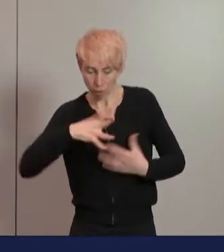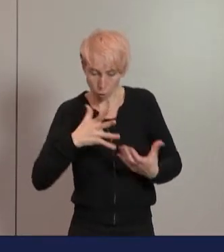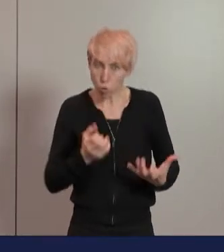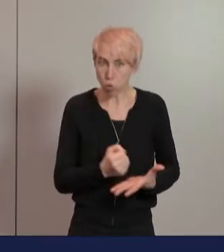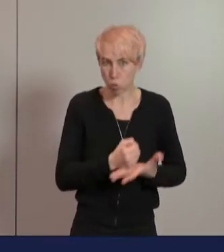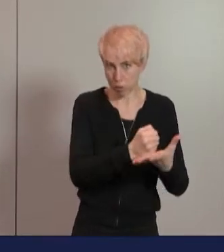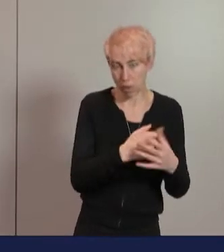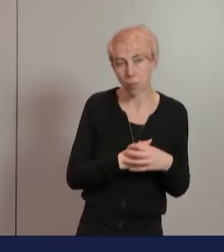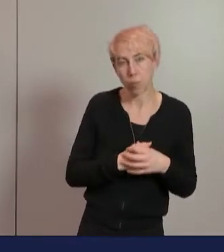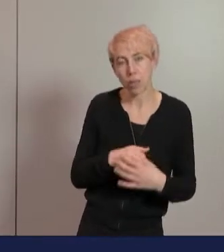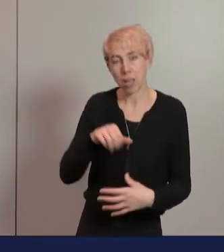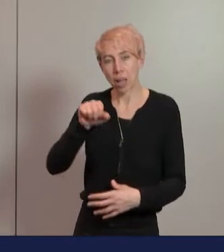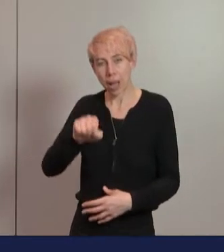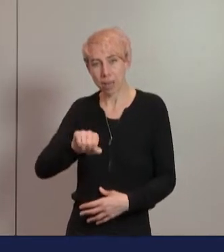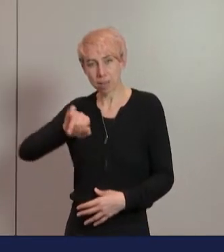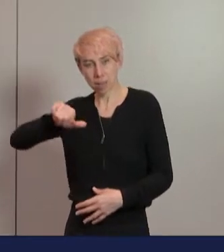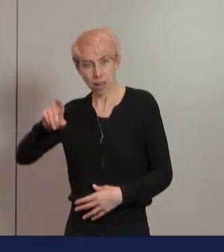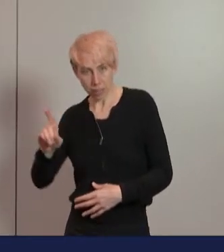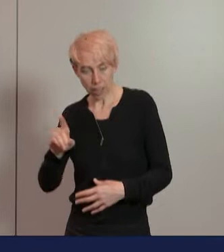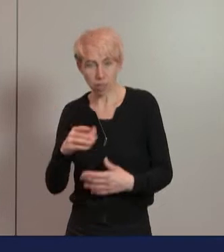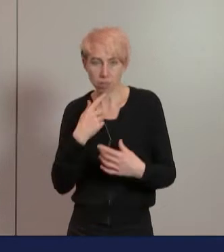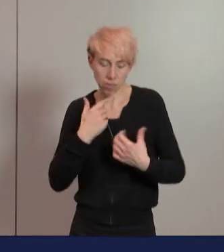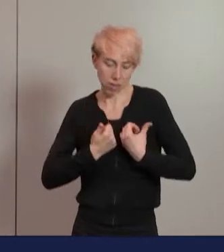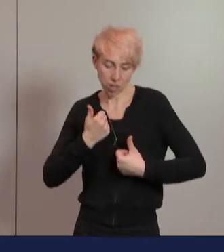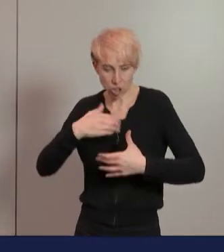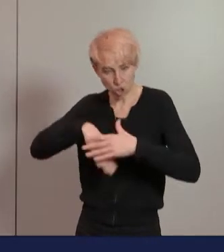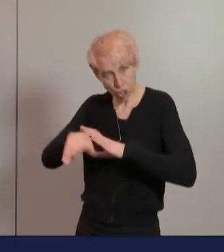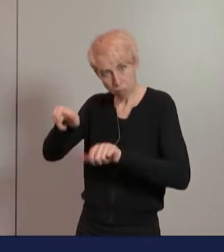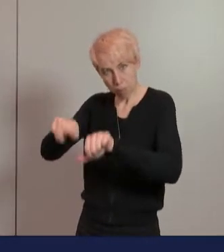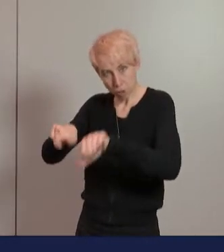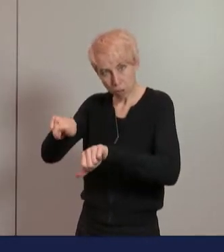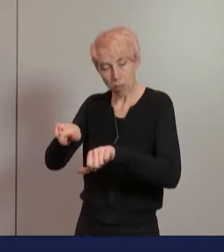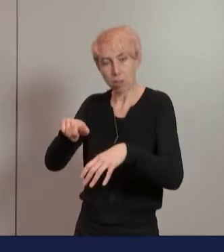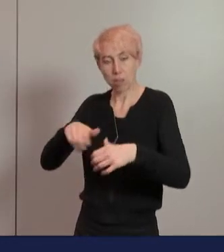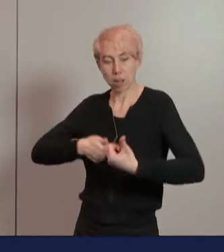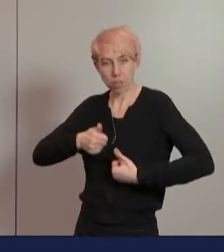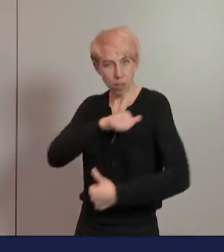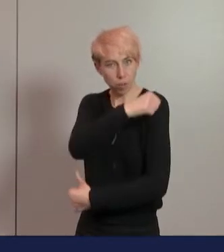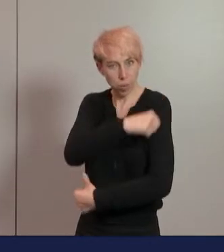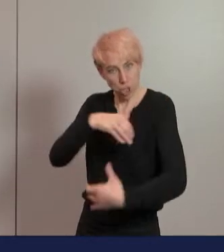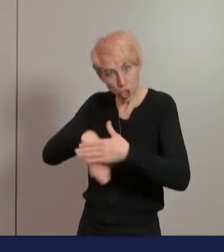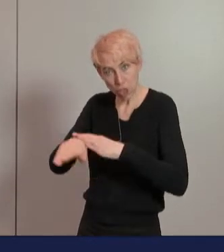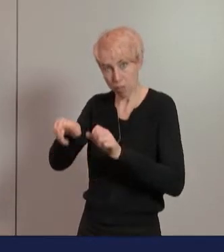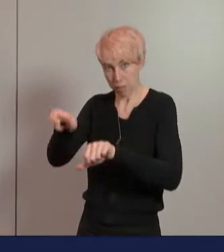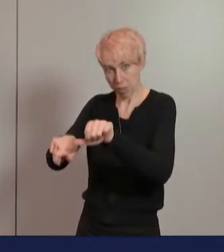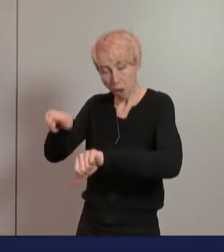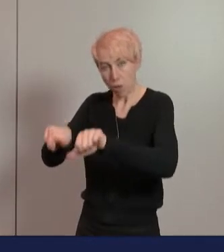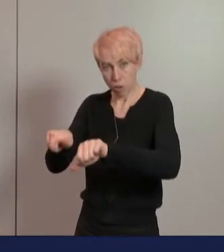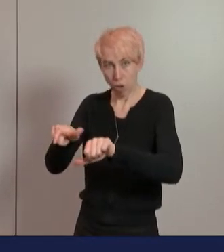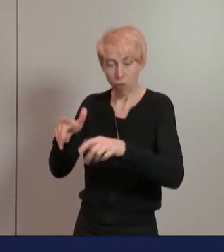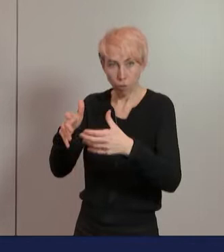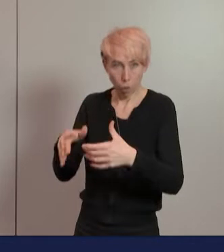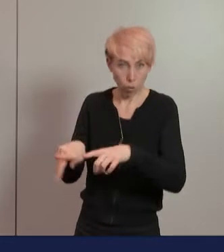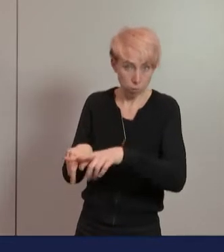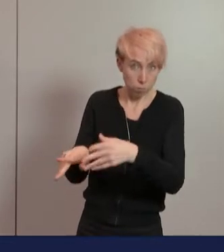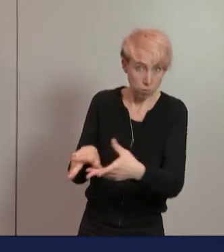des SAD et SIAD, donc des services à domicile, de soins à domicile et infirmiers à domicile, et l'appel à projet d'IVADOM pour une